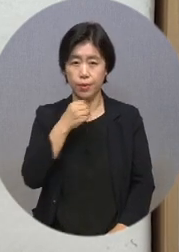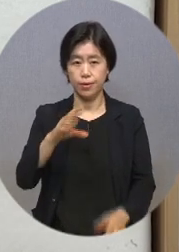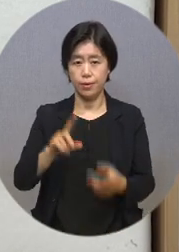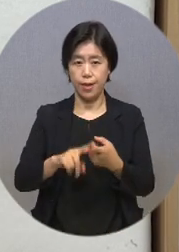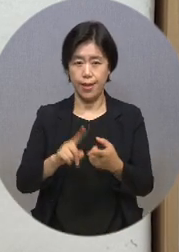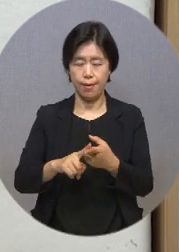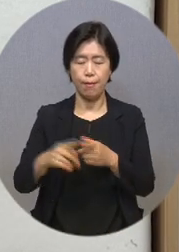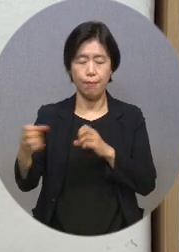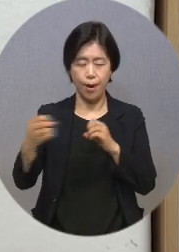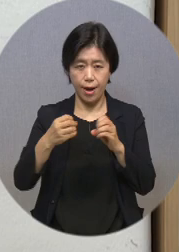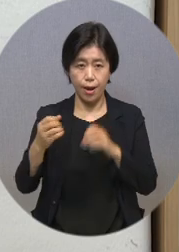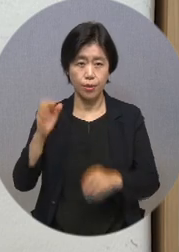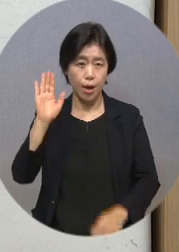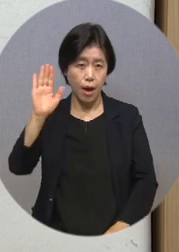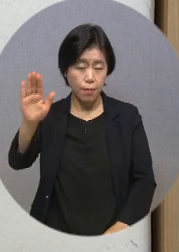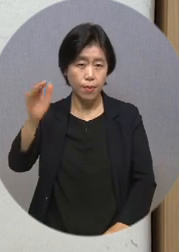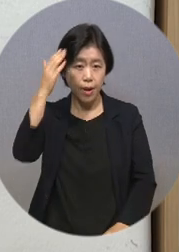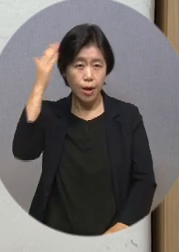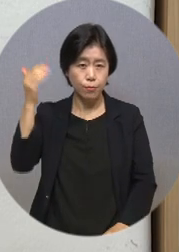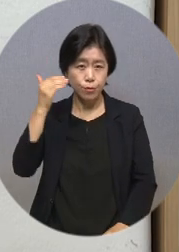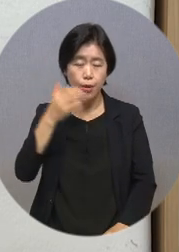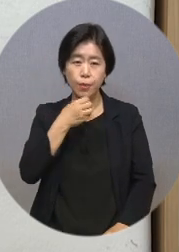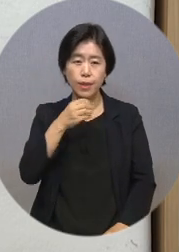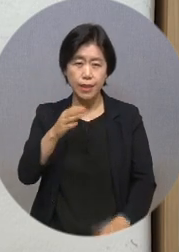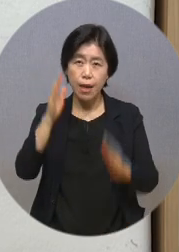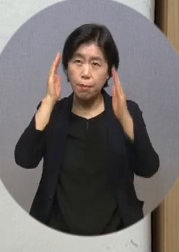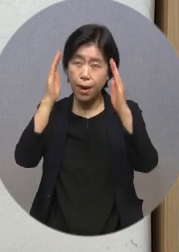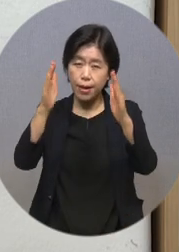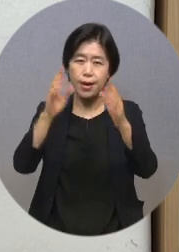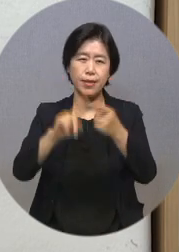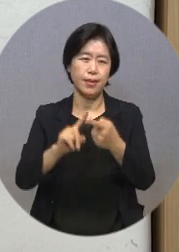들어보고요. 미래 한국의 복지 정책의 방향성을